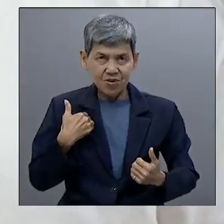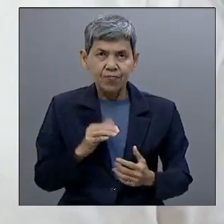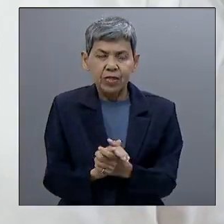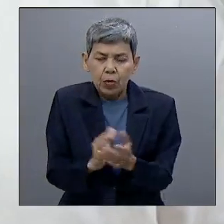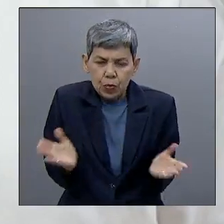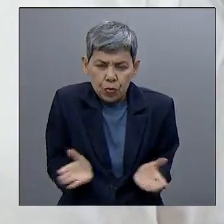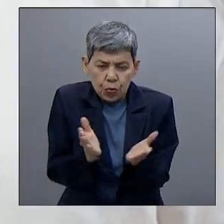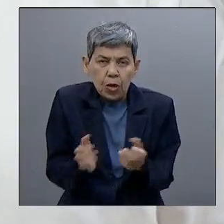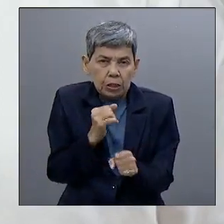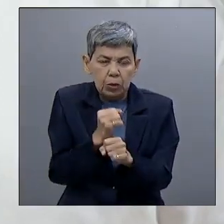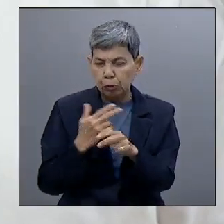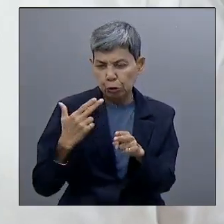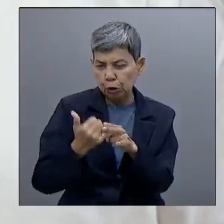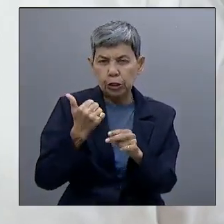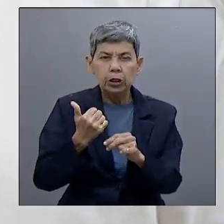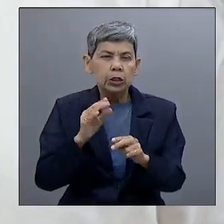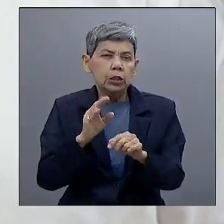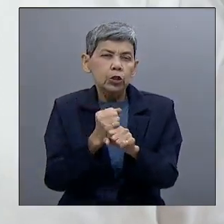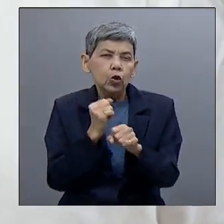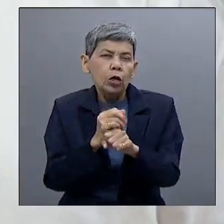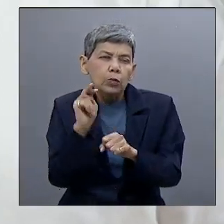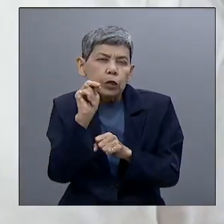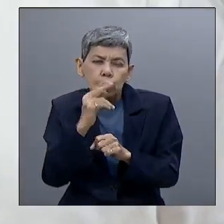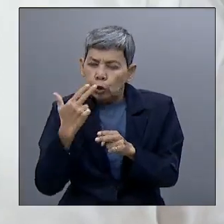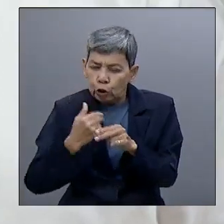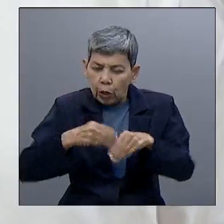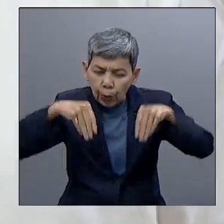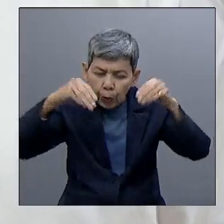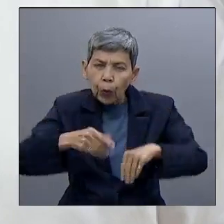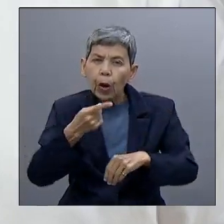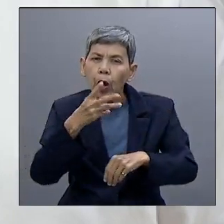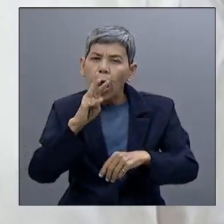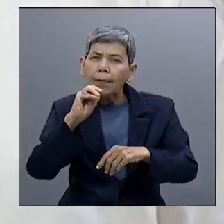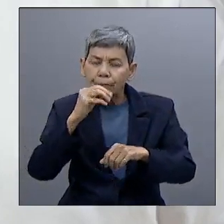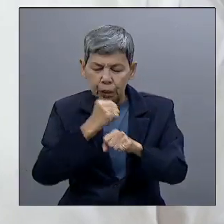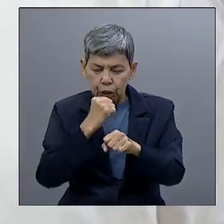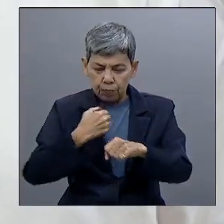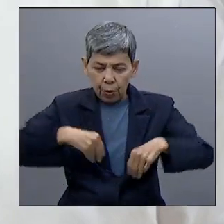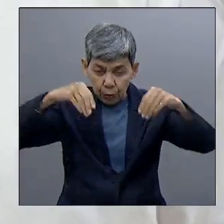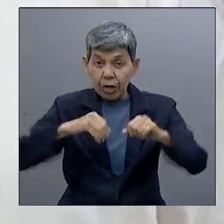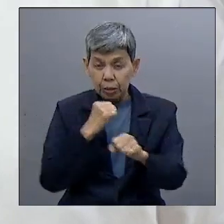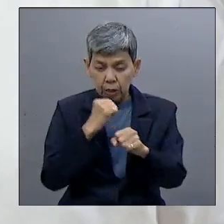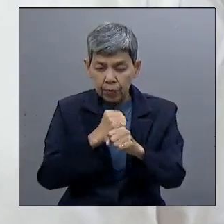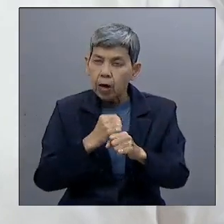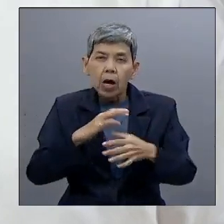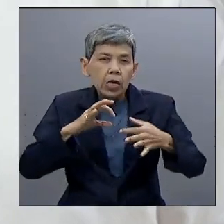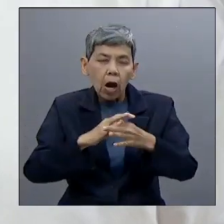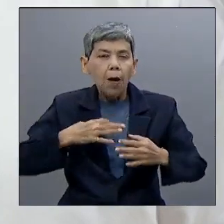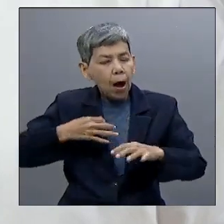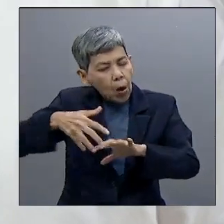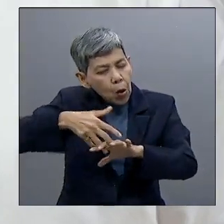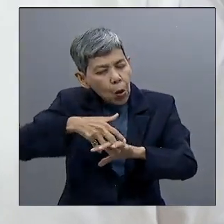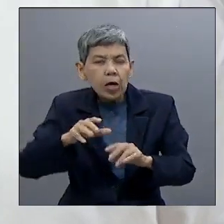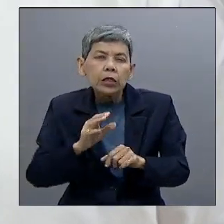งแต่ยูเนสโกให้เป็นเมืองครามโลกนะครับเป็นจังหวัดที่มีการผลิตพวกเส้นใยผ้าครามเ